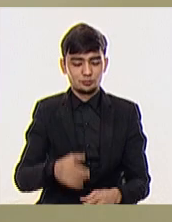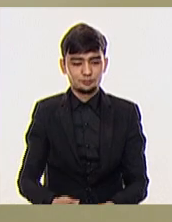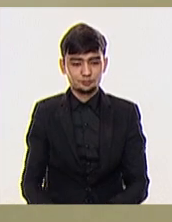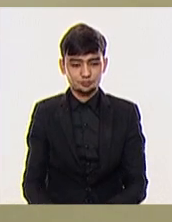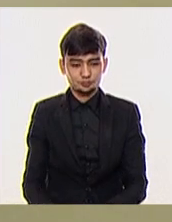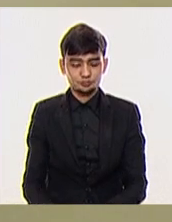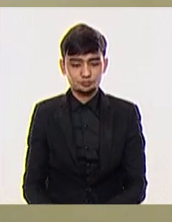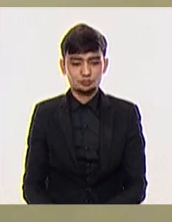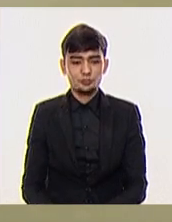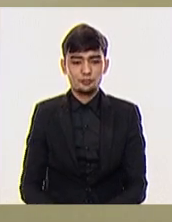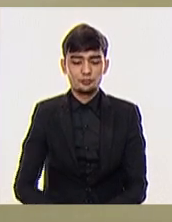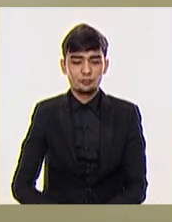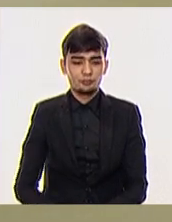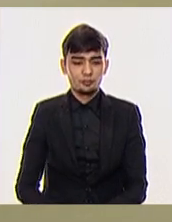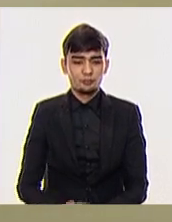Екпені